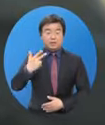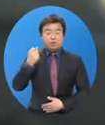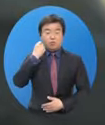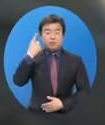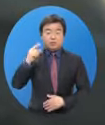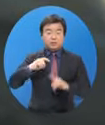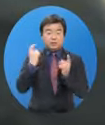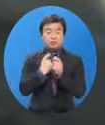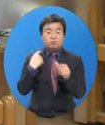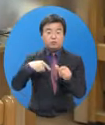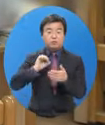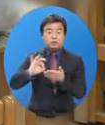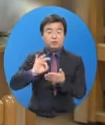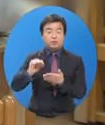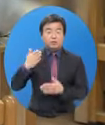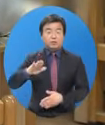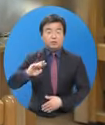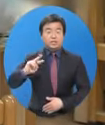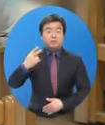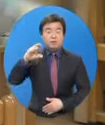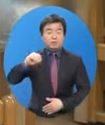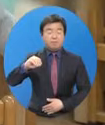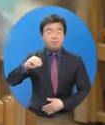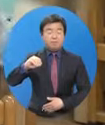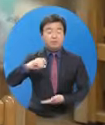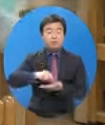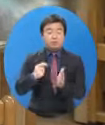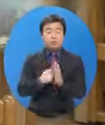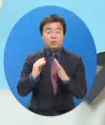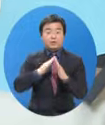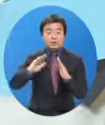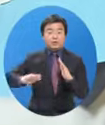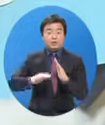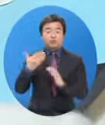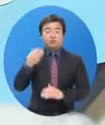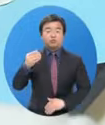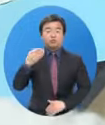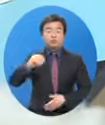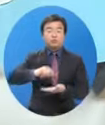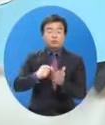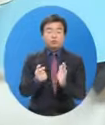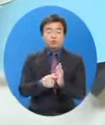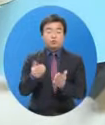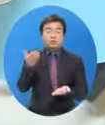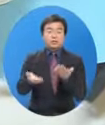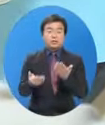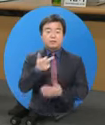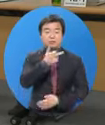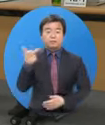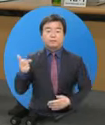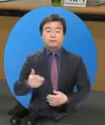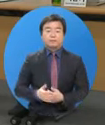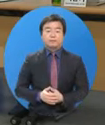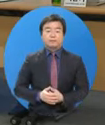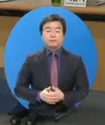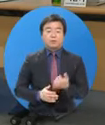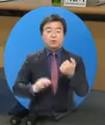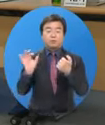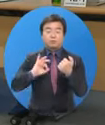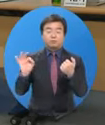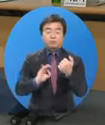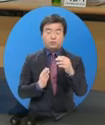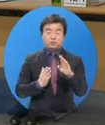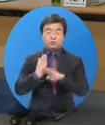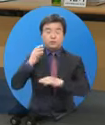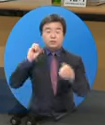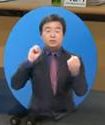원 미만인 가구는 9만 원에 불과해 소득 수준에 따라 사교육비 지출에 큰 차이를 보였습니다. 50%가